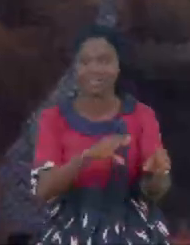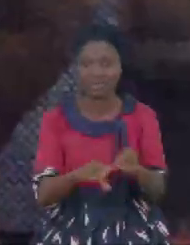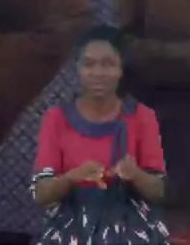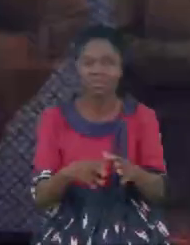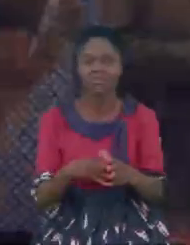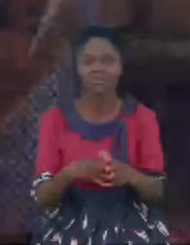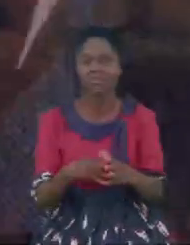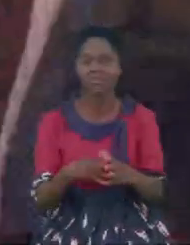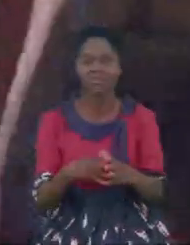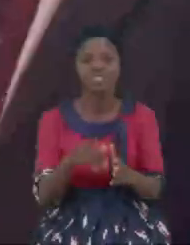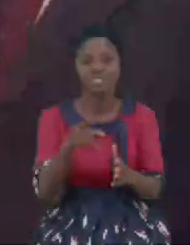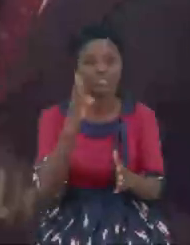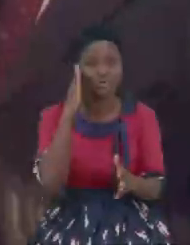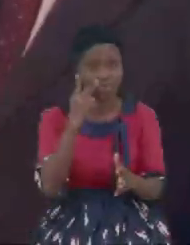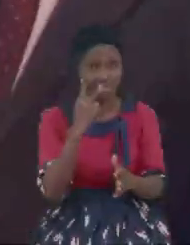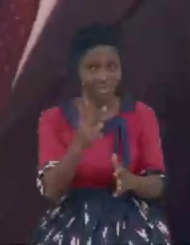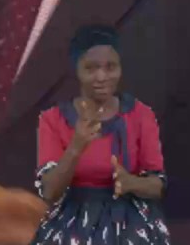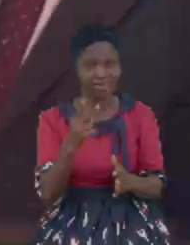C'est fait.